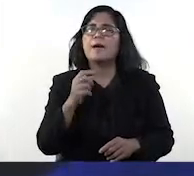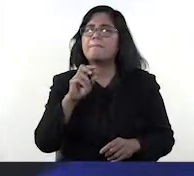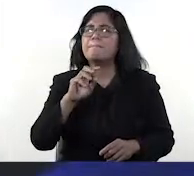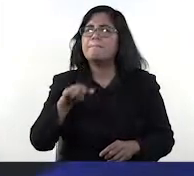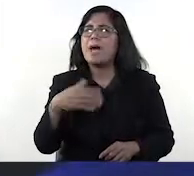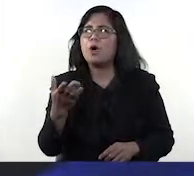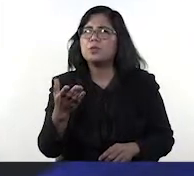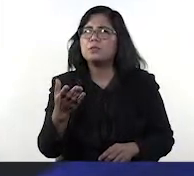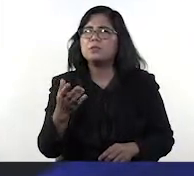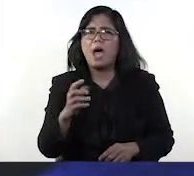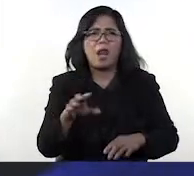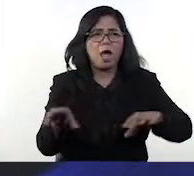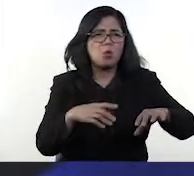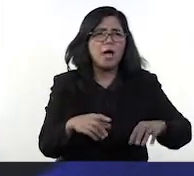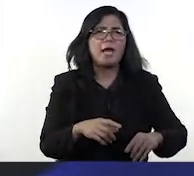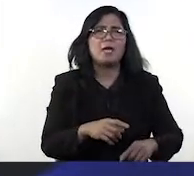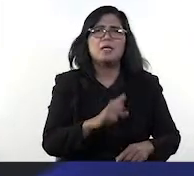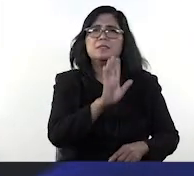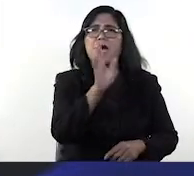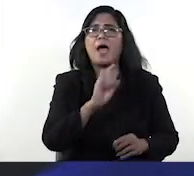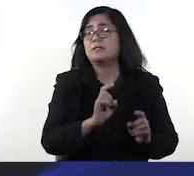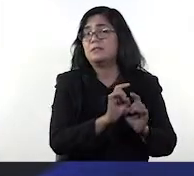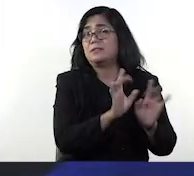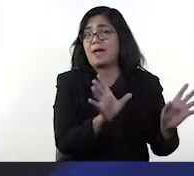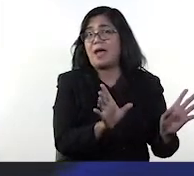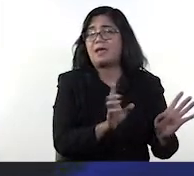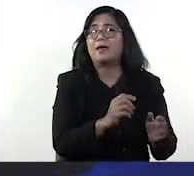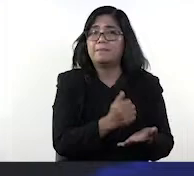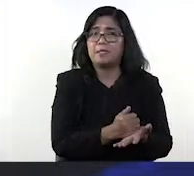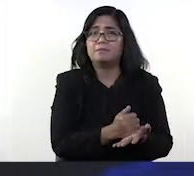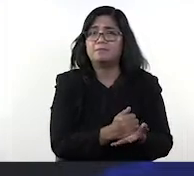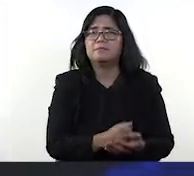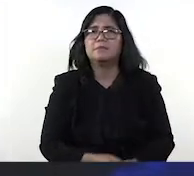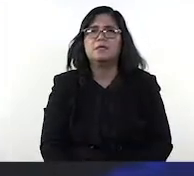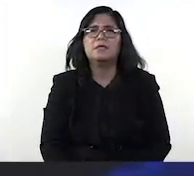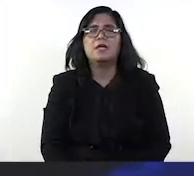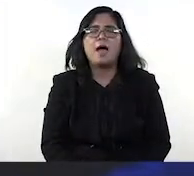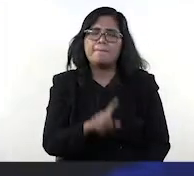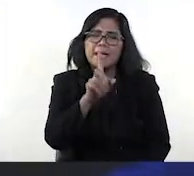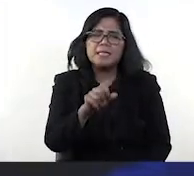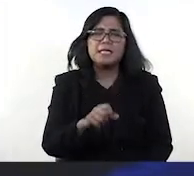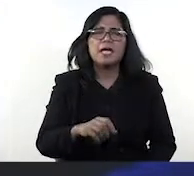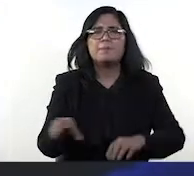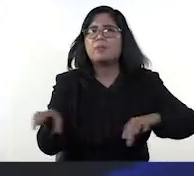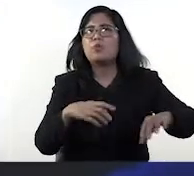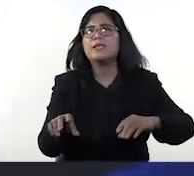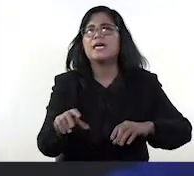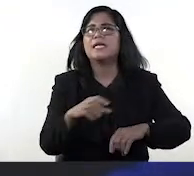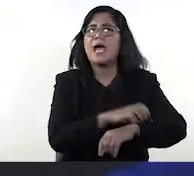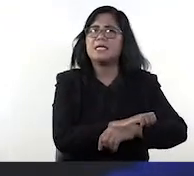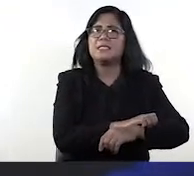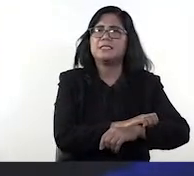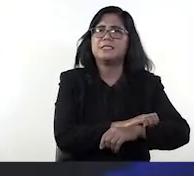saya ngertinya Hai jadi kita harus mematikan perbuatan daging